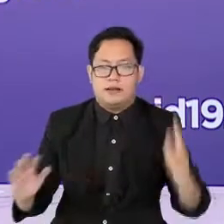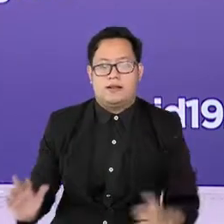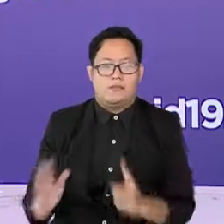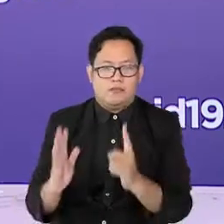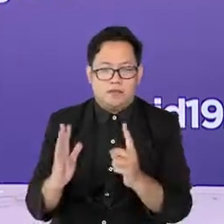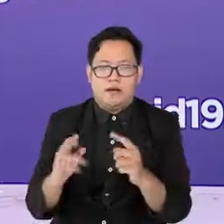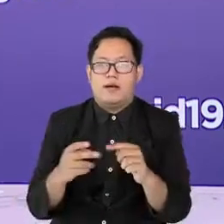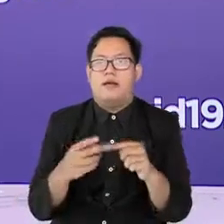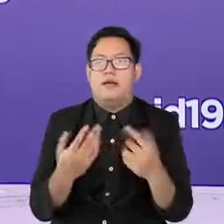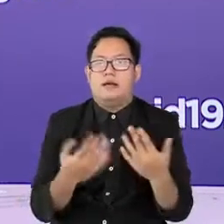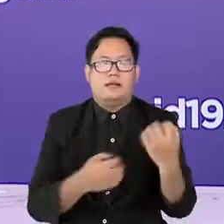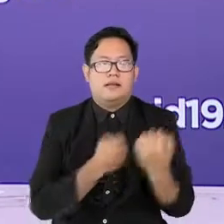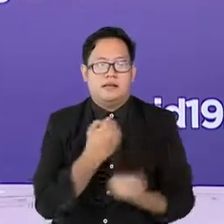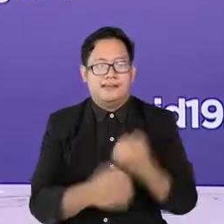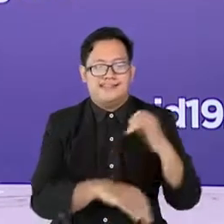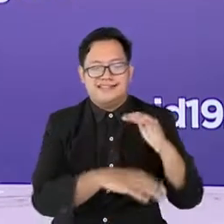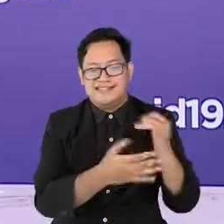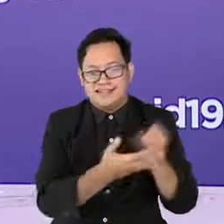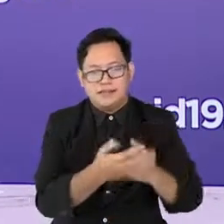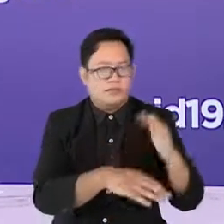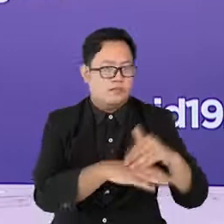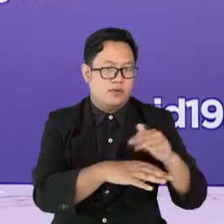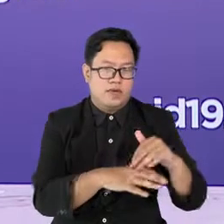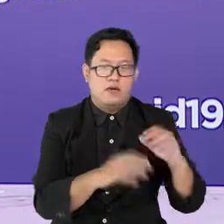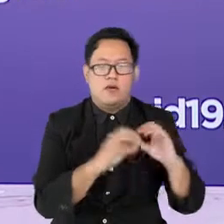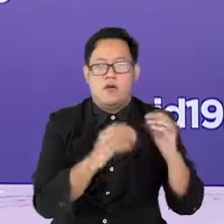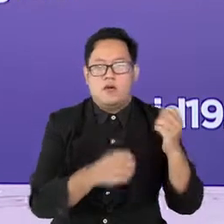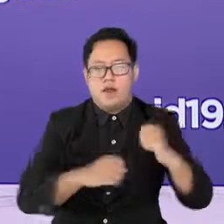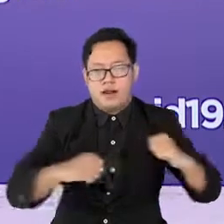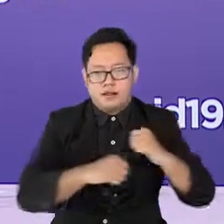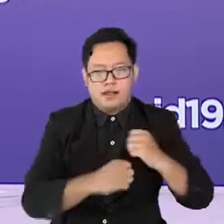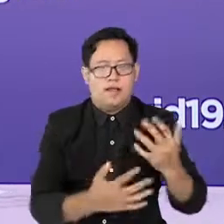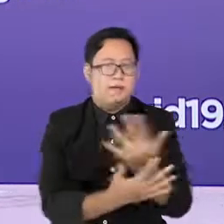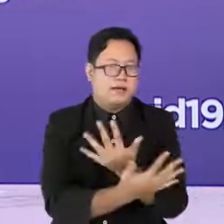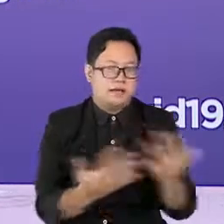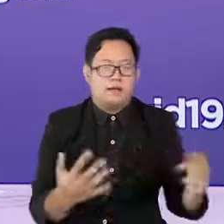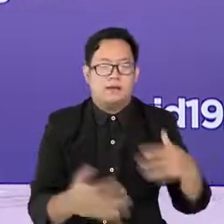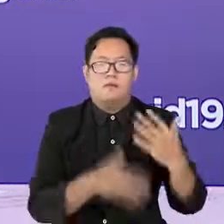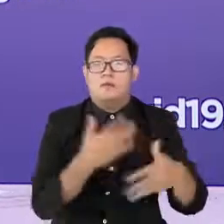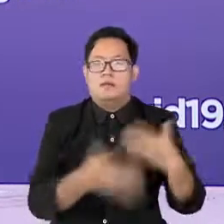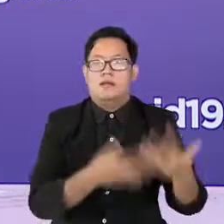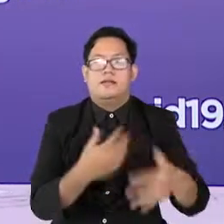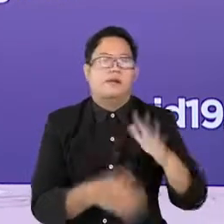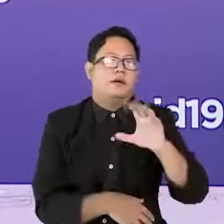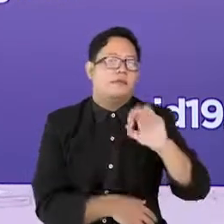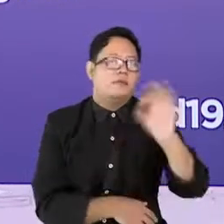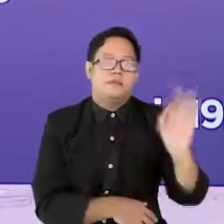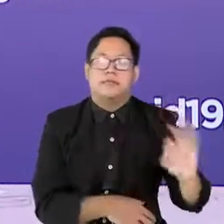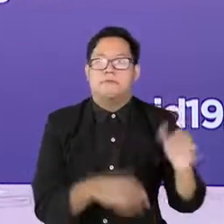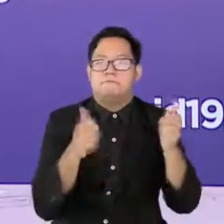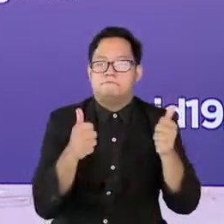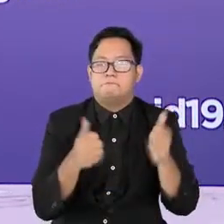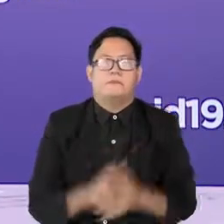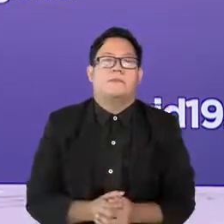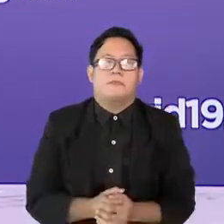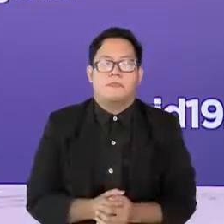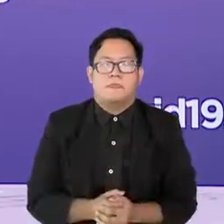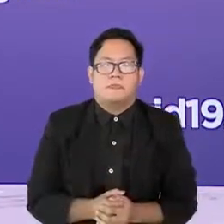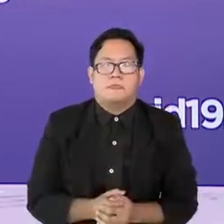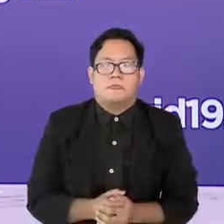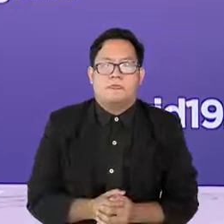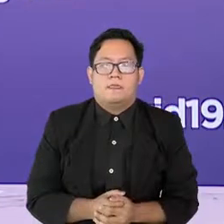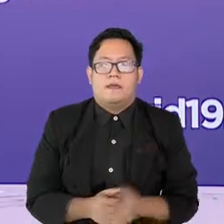olahraga dan sosial masyarakat dapat beroperasi 50% dengan skrining melalui